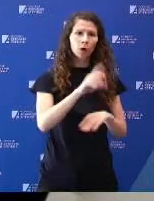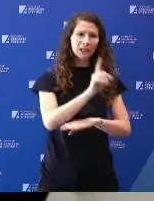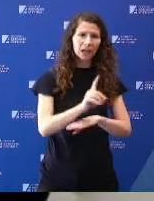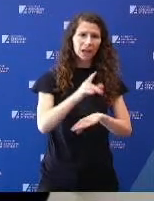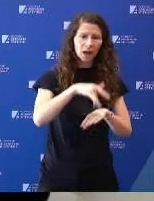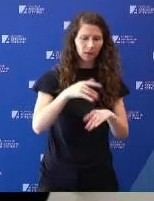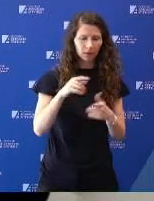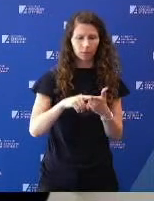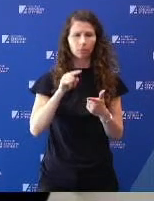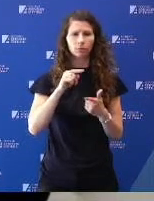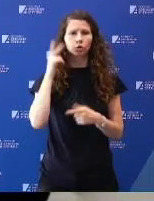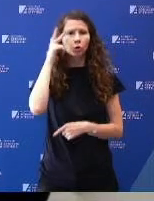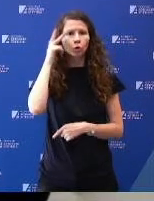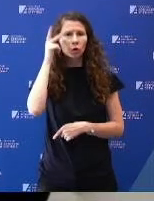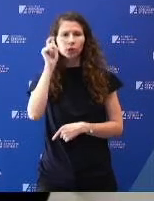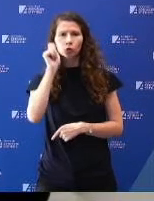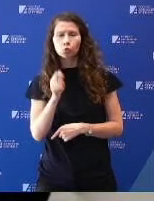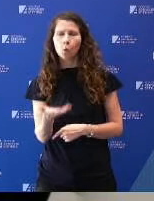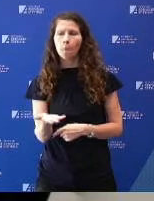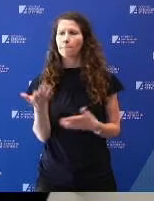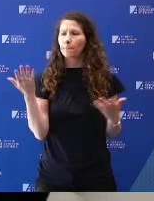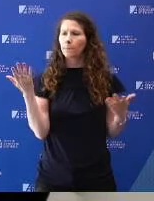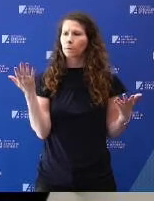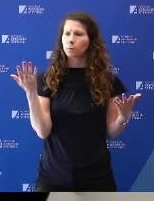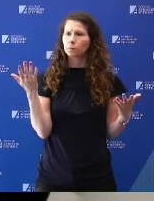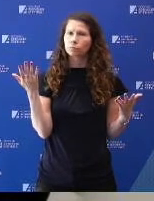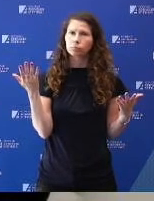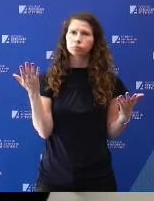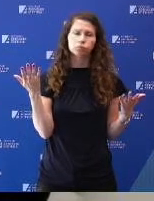haben Soziologie studiert, wir haben